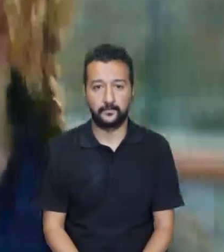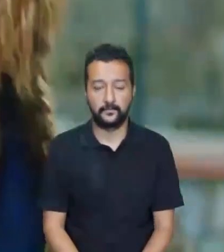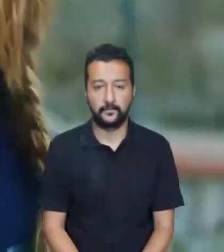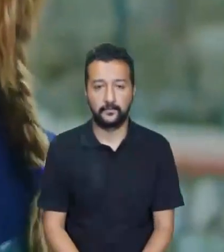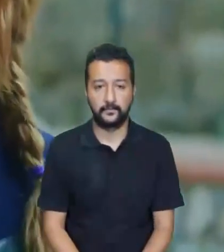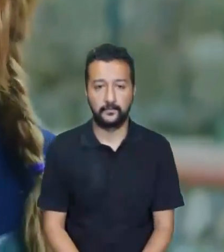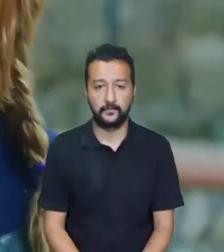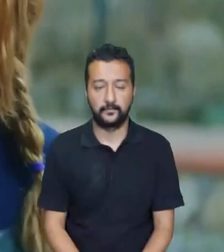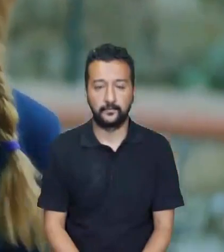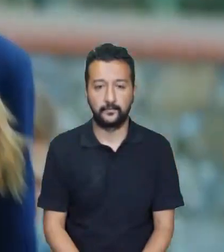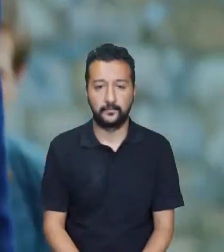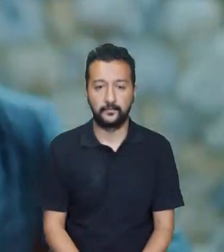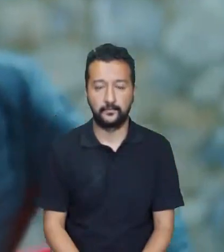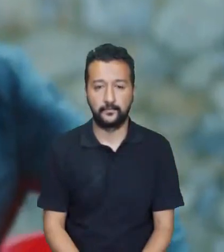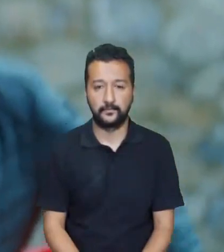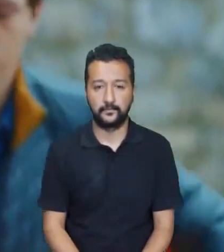kapıyı açtı.